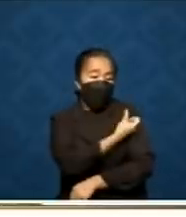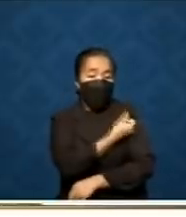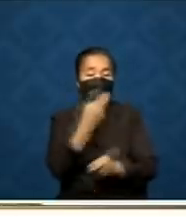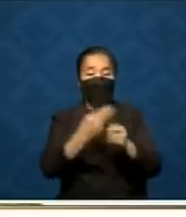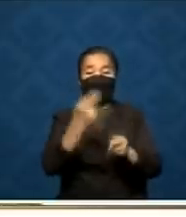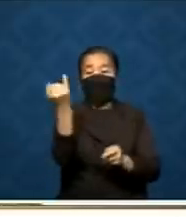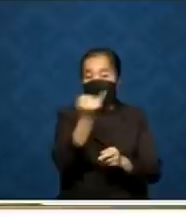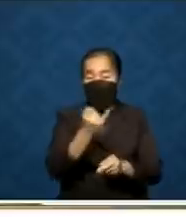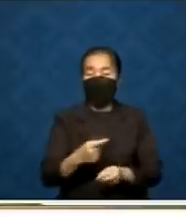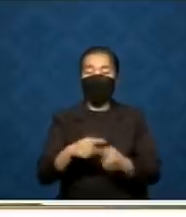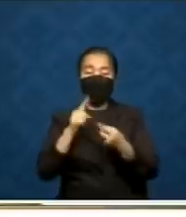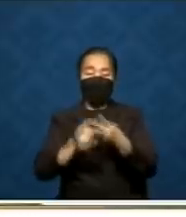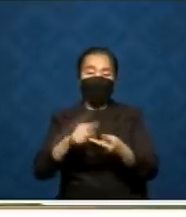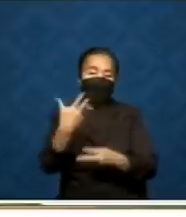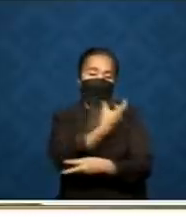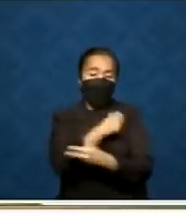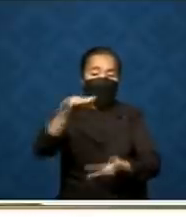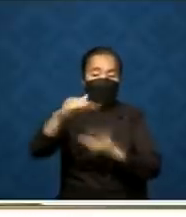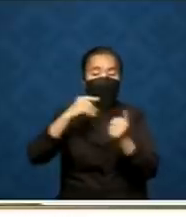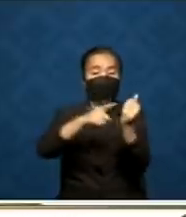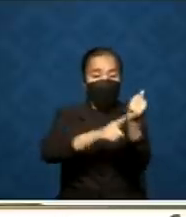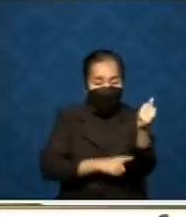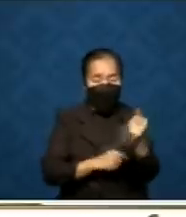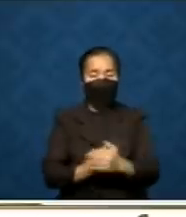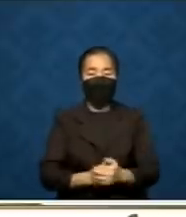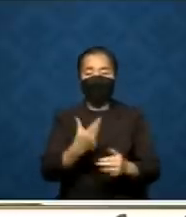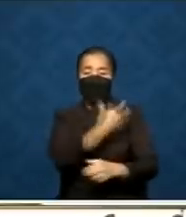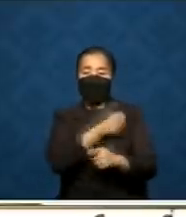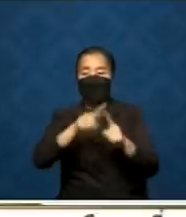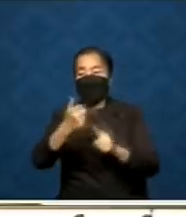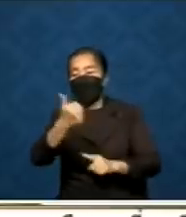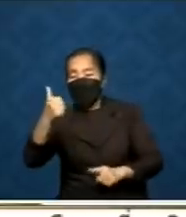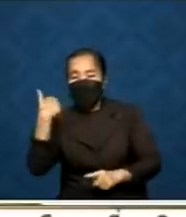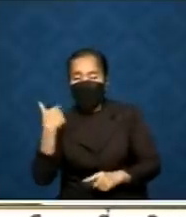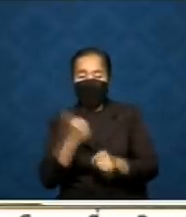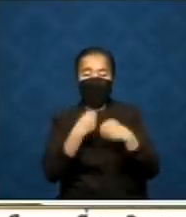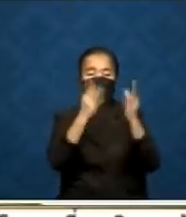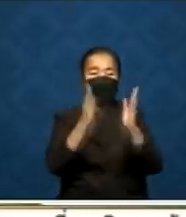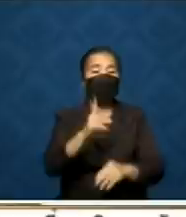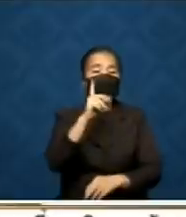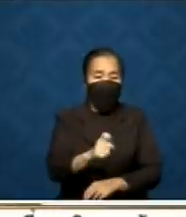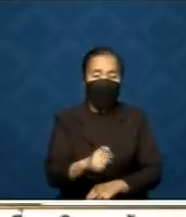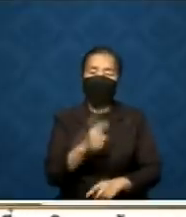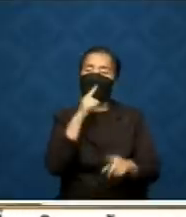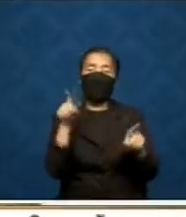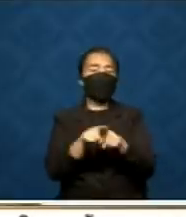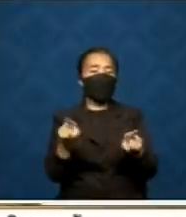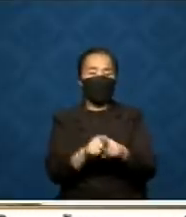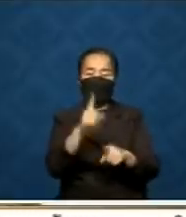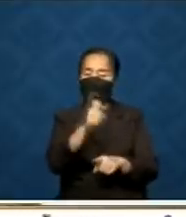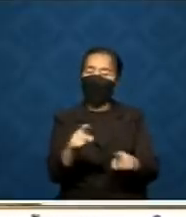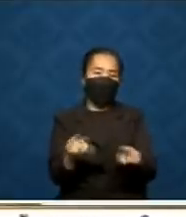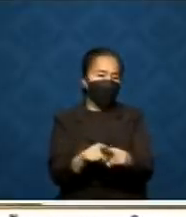มาช้าผิดกันยึดหลักพระชินยี่ห้ออื่นแล้วทำให้คนตายมันก็คือค้าความตายที่ท่าน